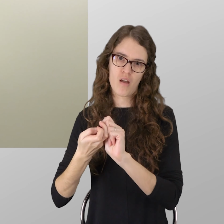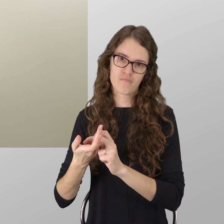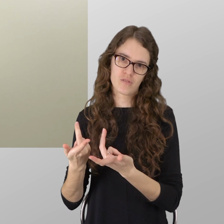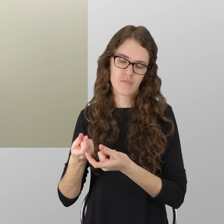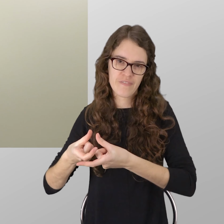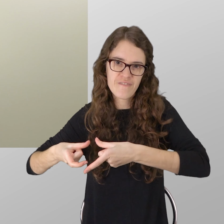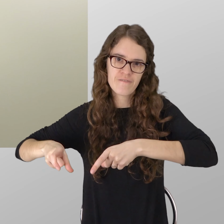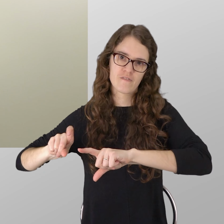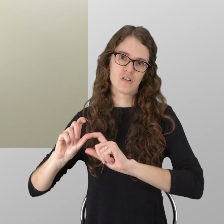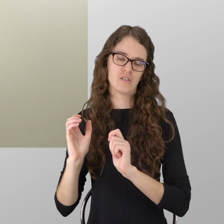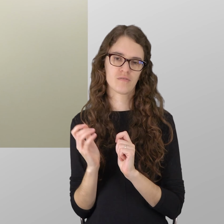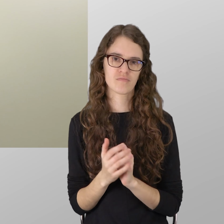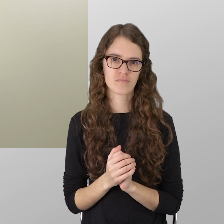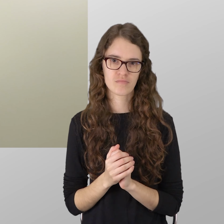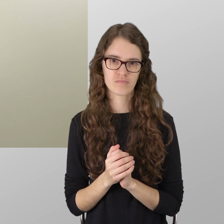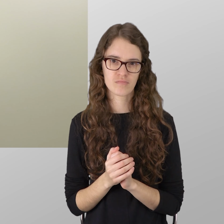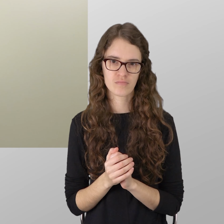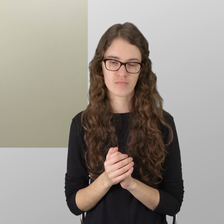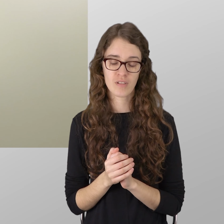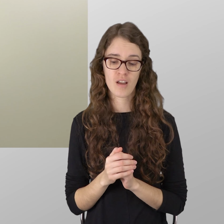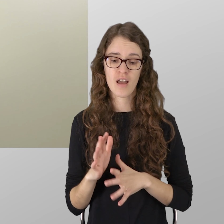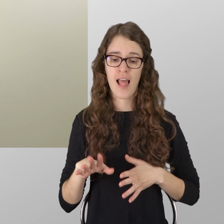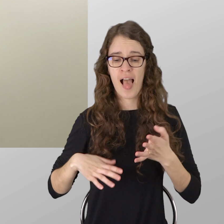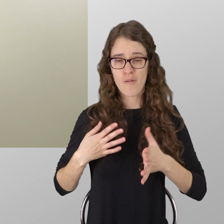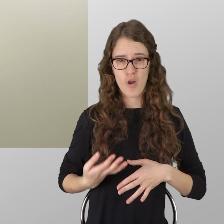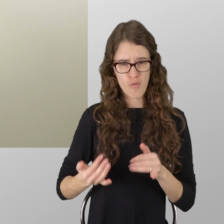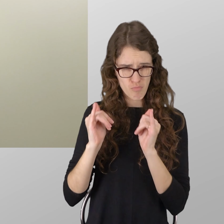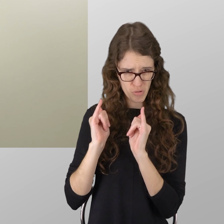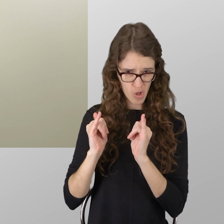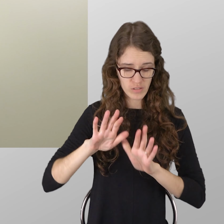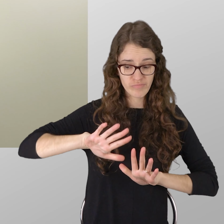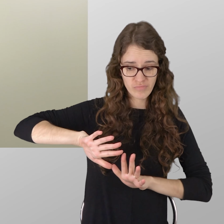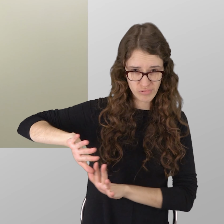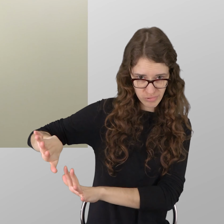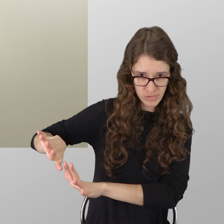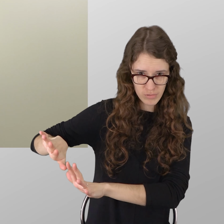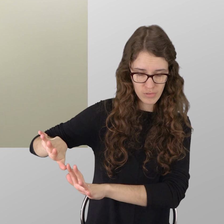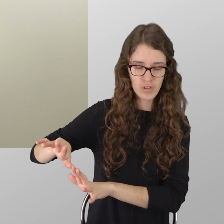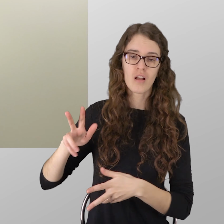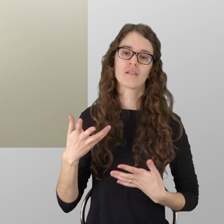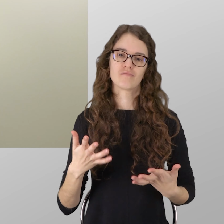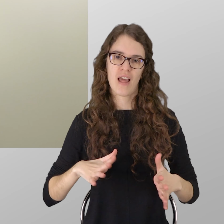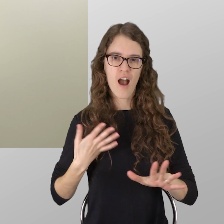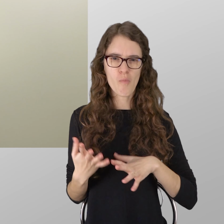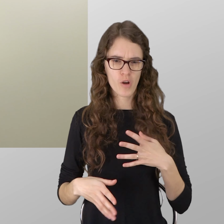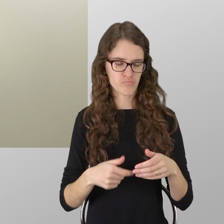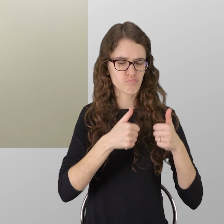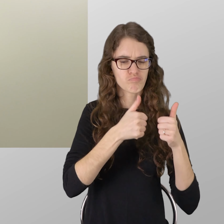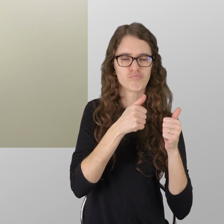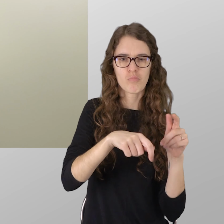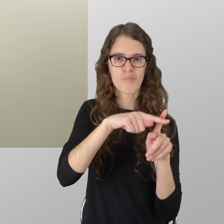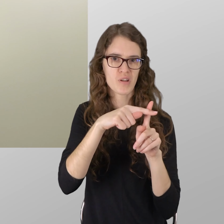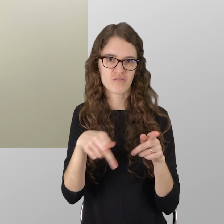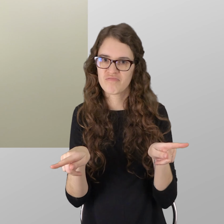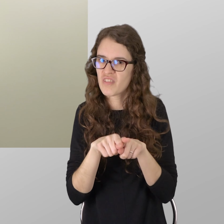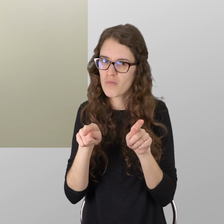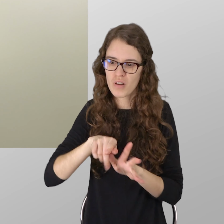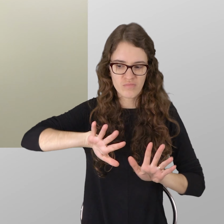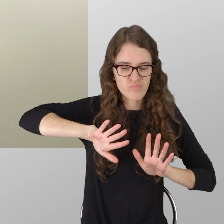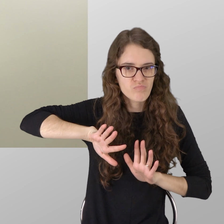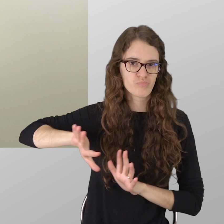Pasirodo, jog vengiant mygiamą emocijų, mes iš tikrųjų pradėjome vengti ir teigiamą. Netgi